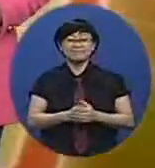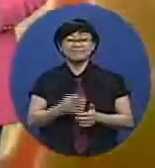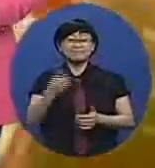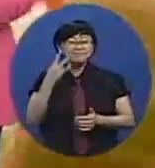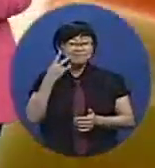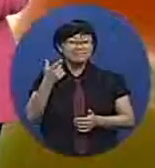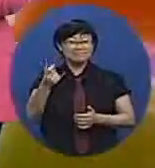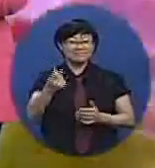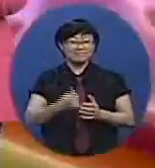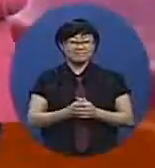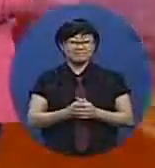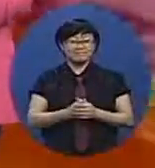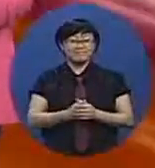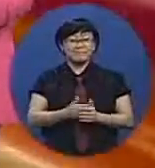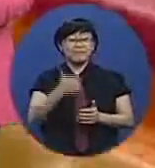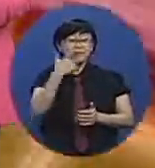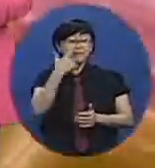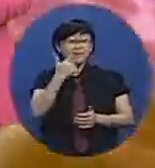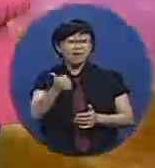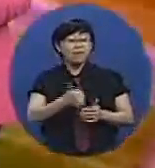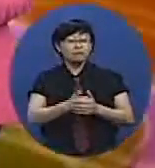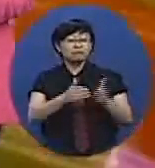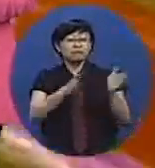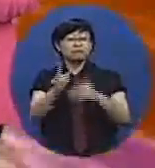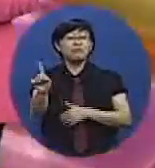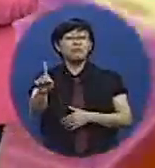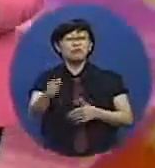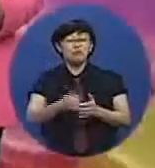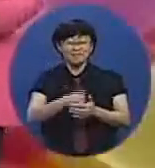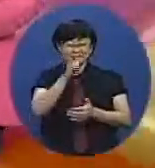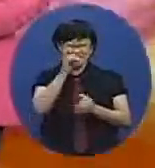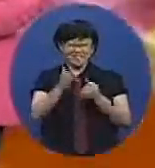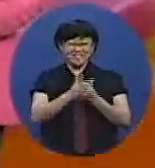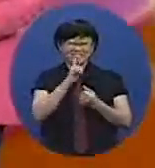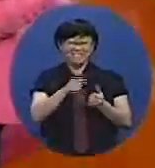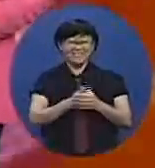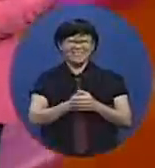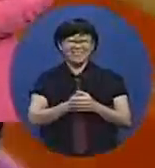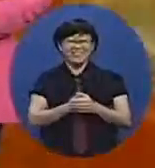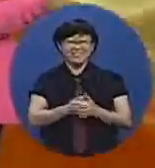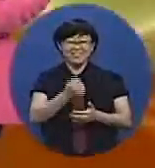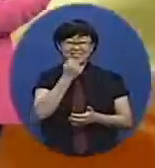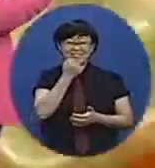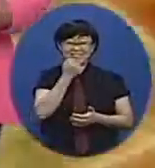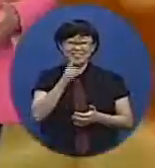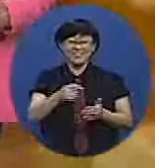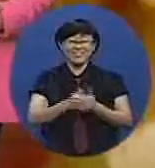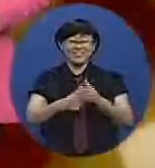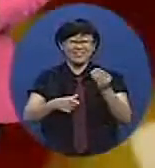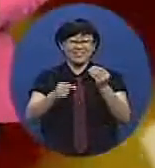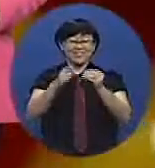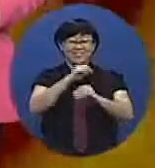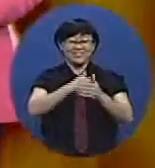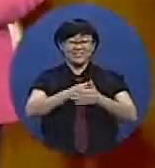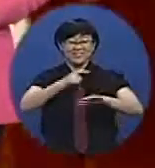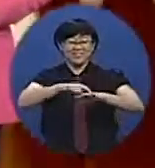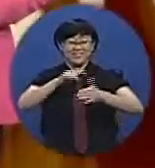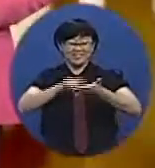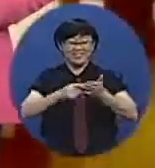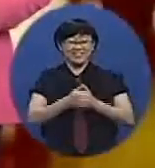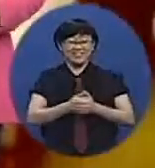예. 아유. 뭐, 아버님이 뭐 준비하실 건 뭐가 있어요? 그래도요. 네? 그래도 추석이 되면 왜